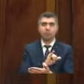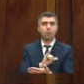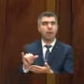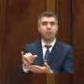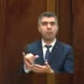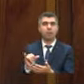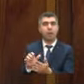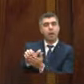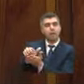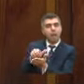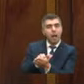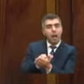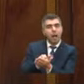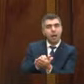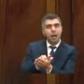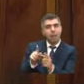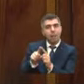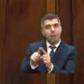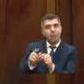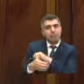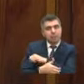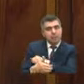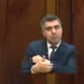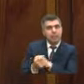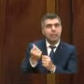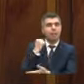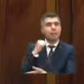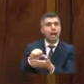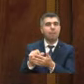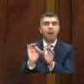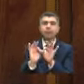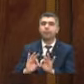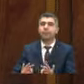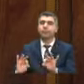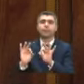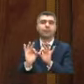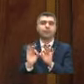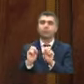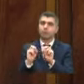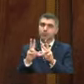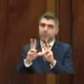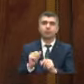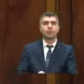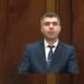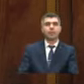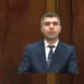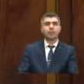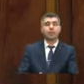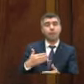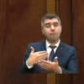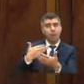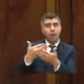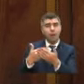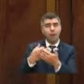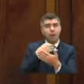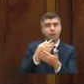والصغار هما اللي معفيين من الضريبة، العكس تماما. بالتالي فإذا هناك، وآخرها هو